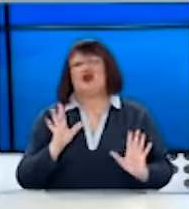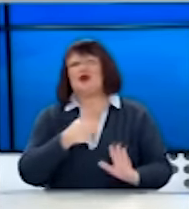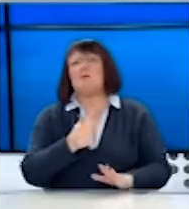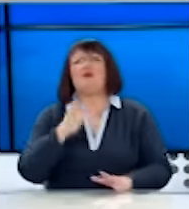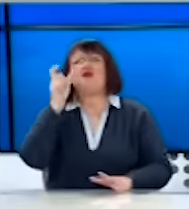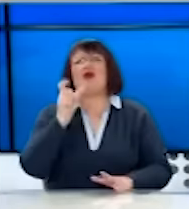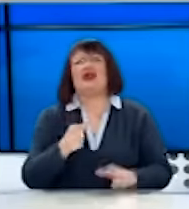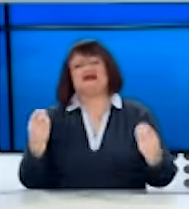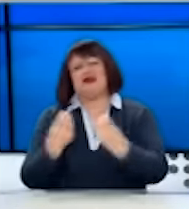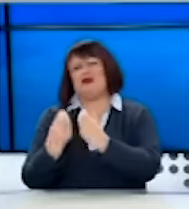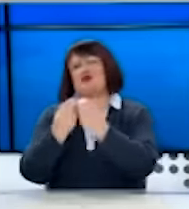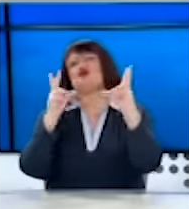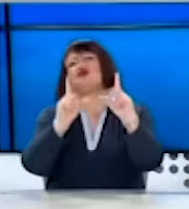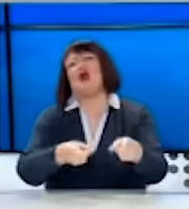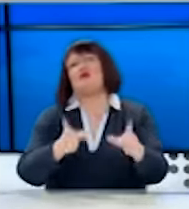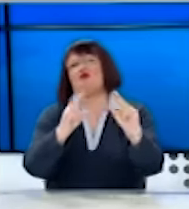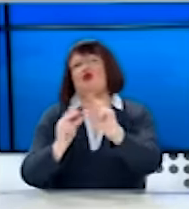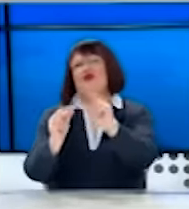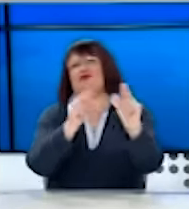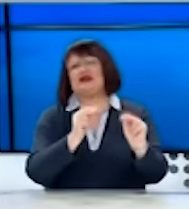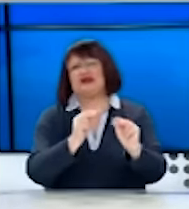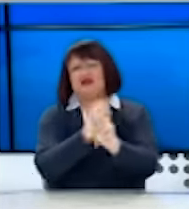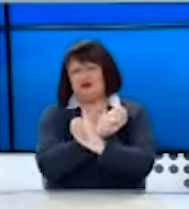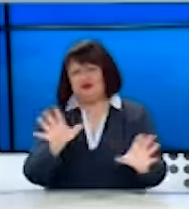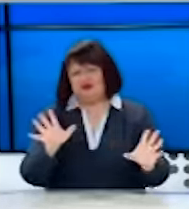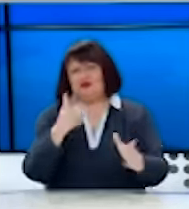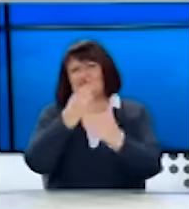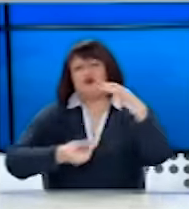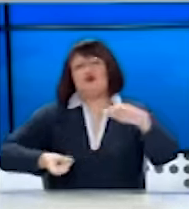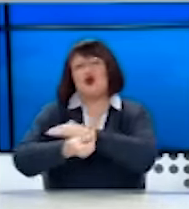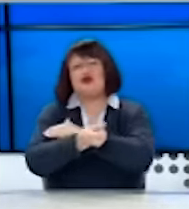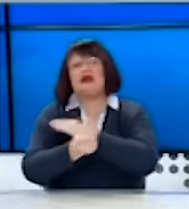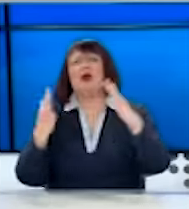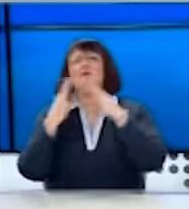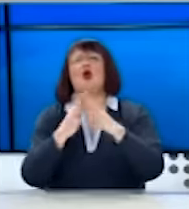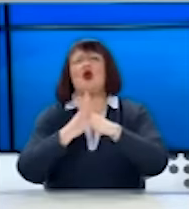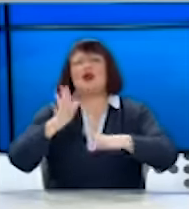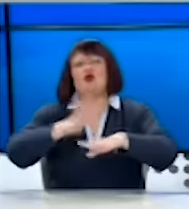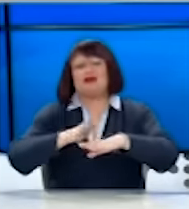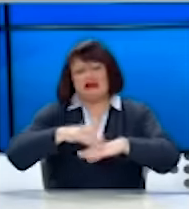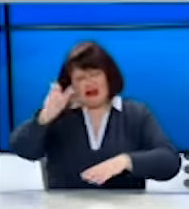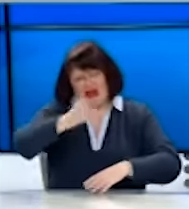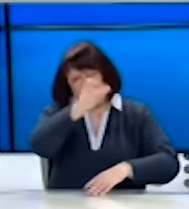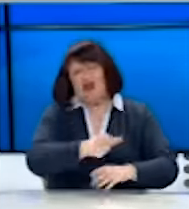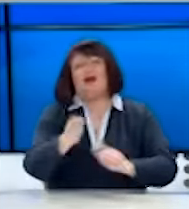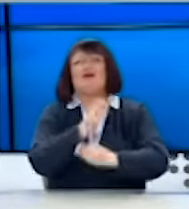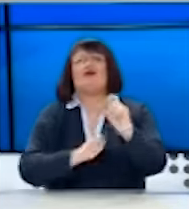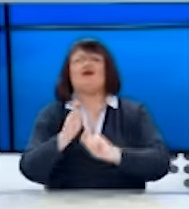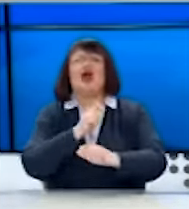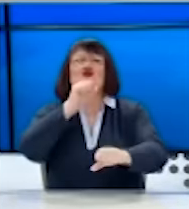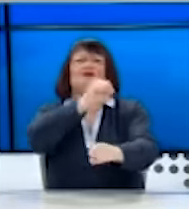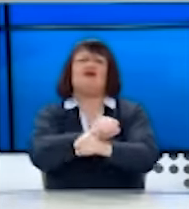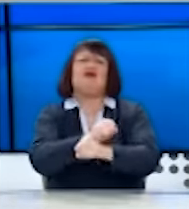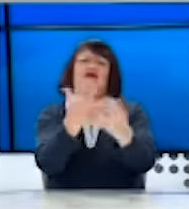τέτοιες λέξεις ταιριάζουν. Αυτοί που σπέρνουν τον πόλεμο και την προσφυγιά είναι οι ίδιοι που φτιάχνουν